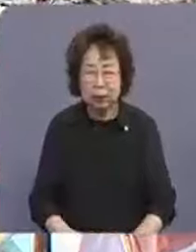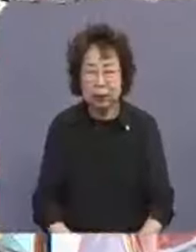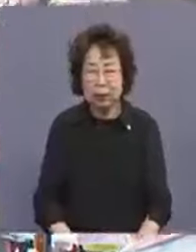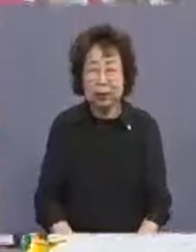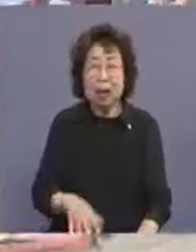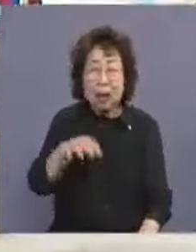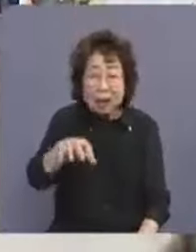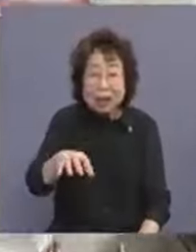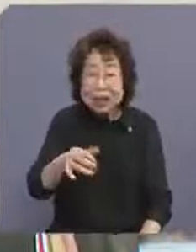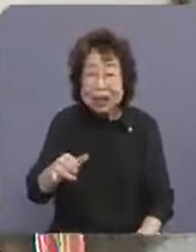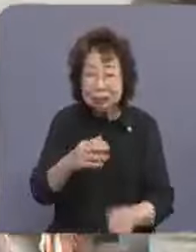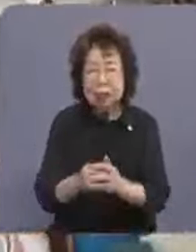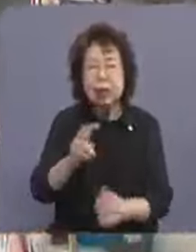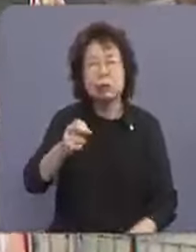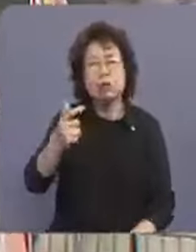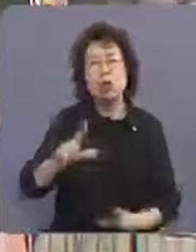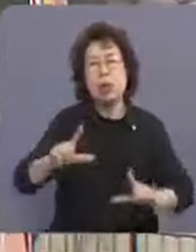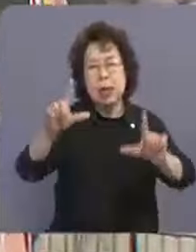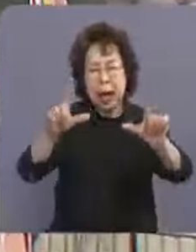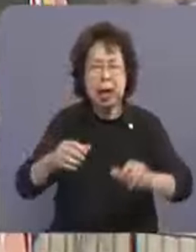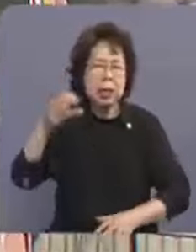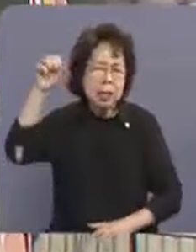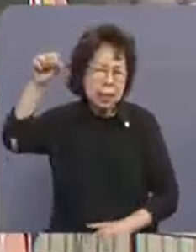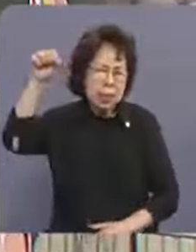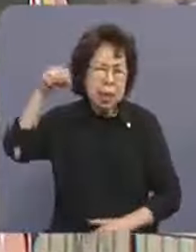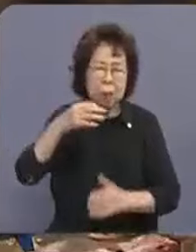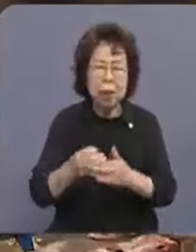자갈치 노점 상인들은 오는 26일 집회를 열고